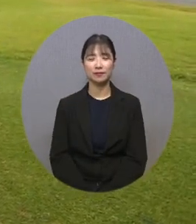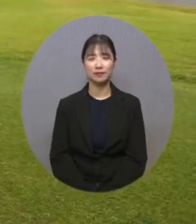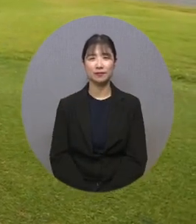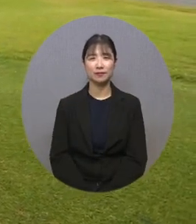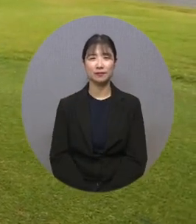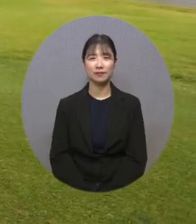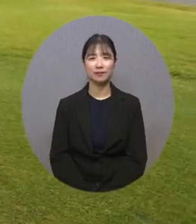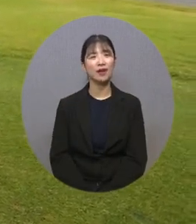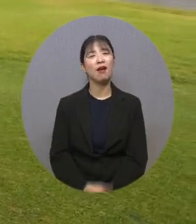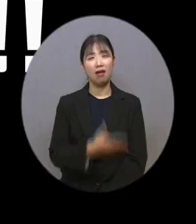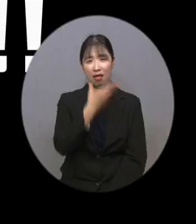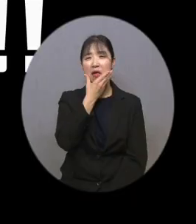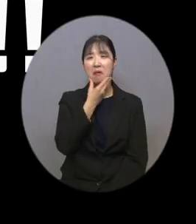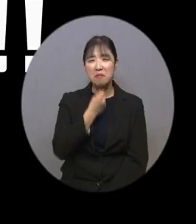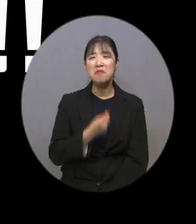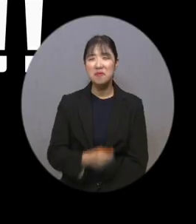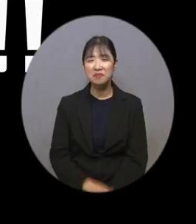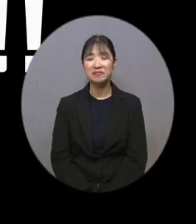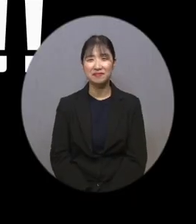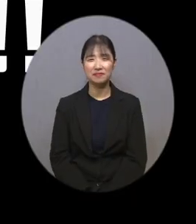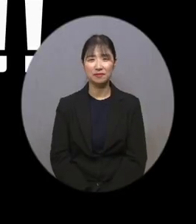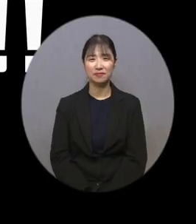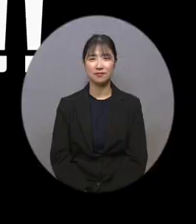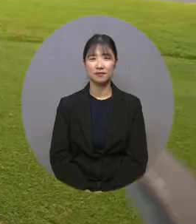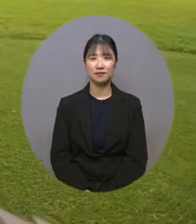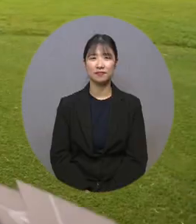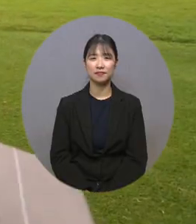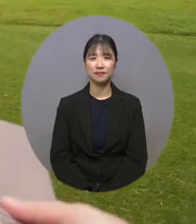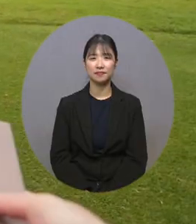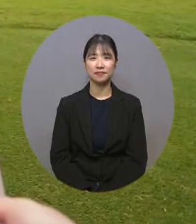행복하시겠습니다. 네, 너무 행복합니다.